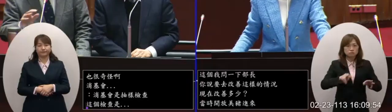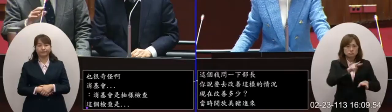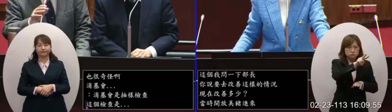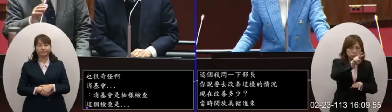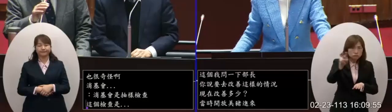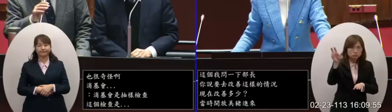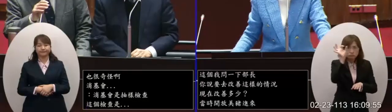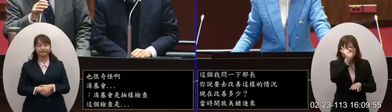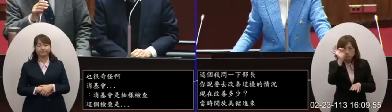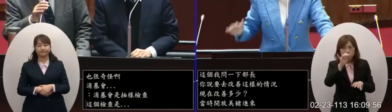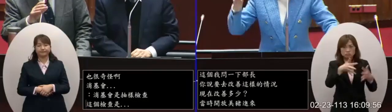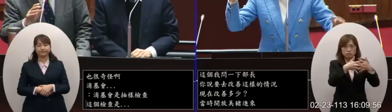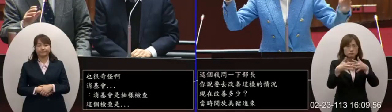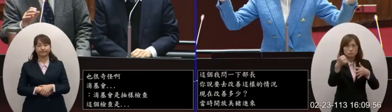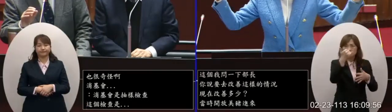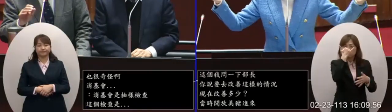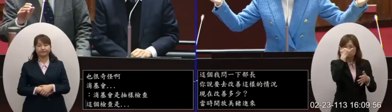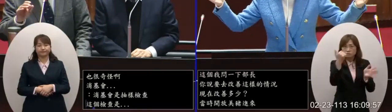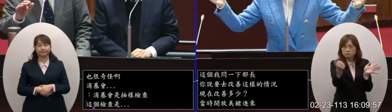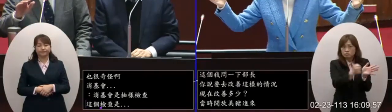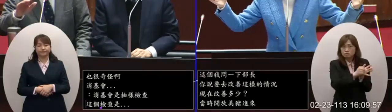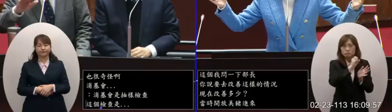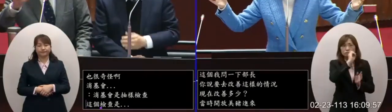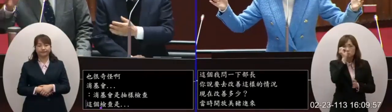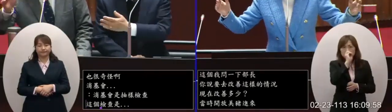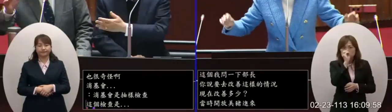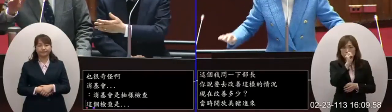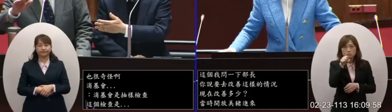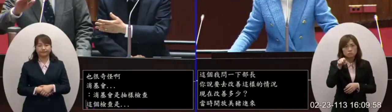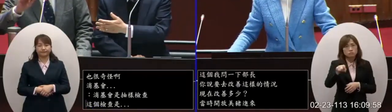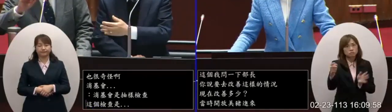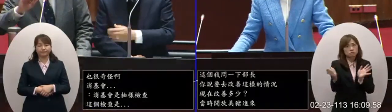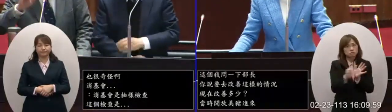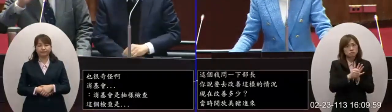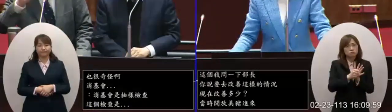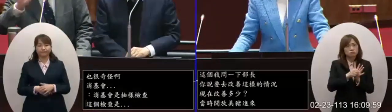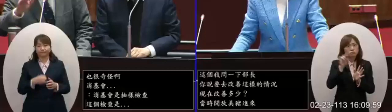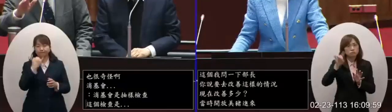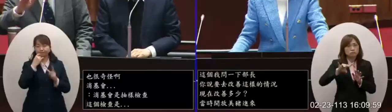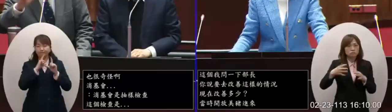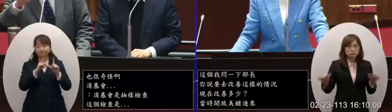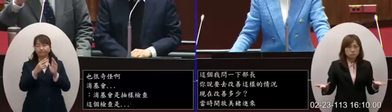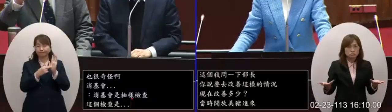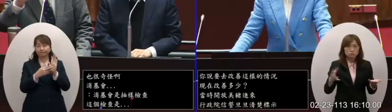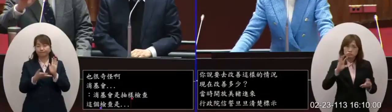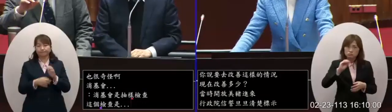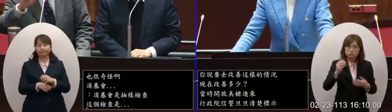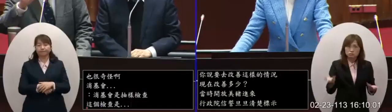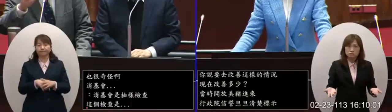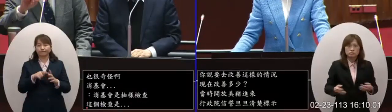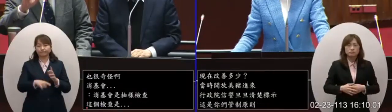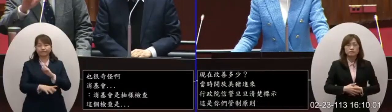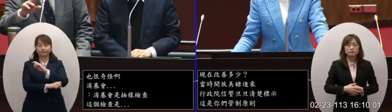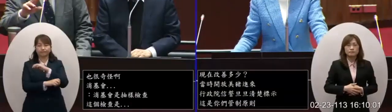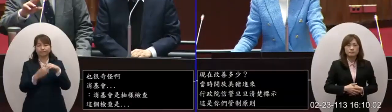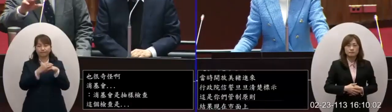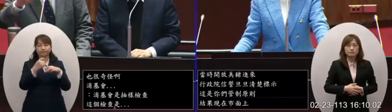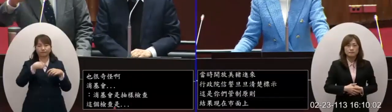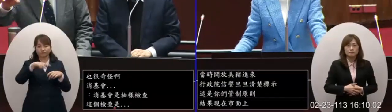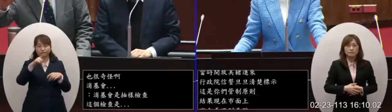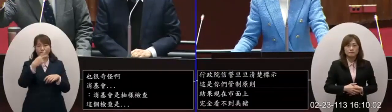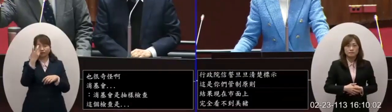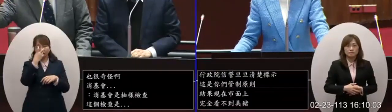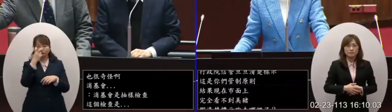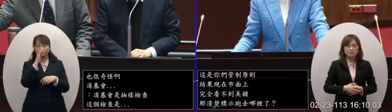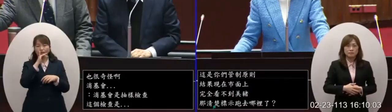美猪，那清楚标示跑去哪里了？ 你给他回答。 那个当然，消基会去查的。